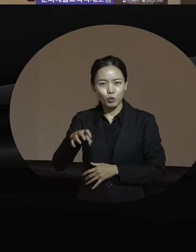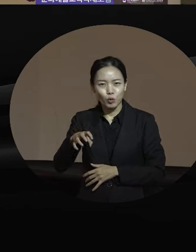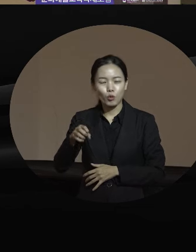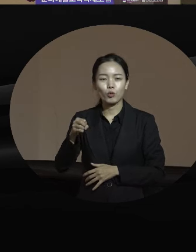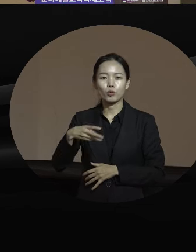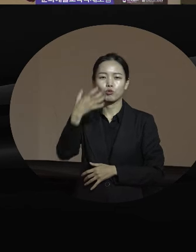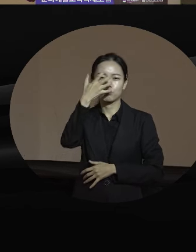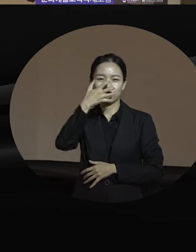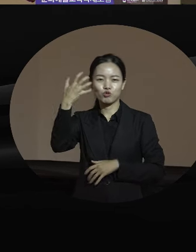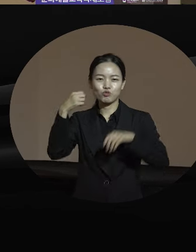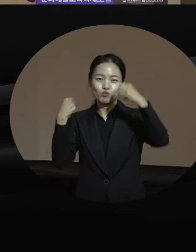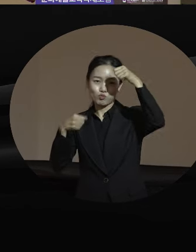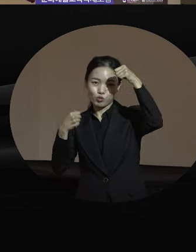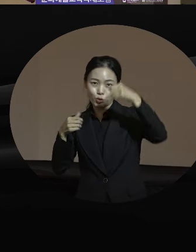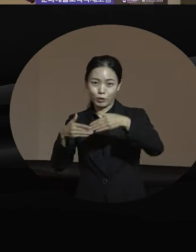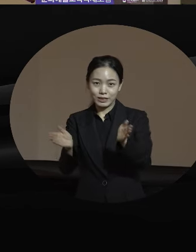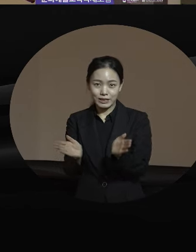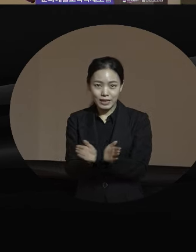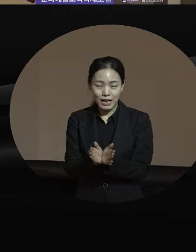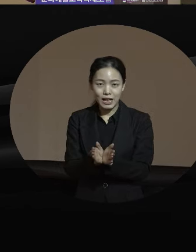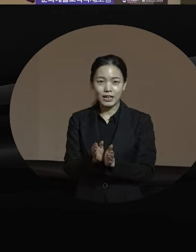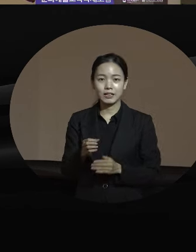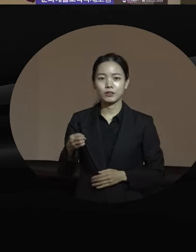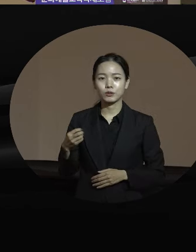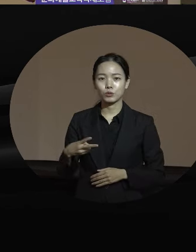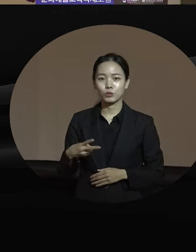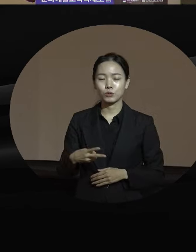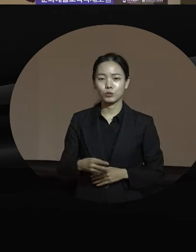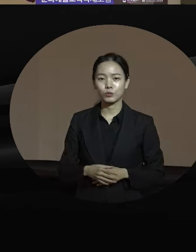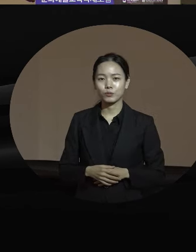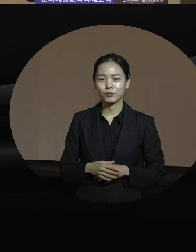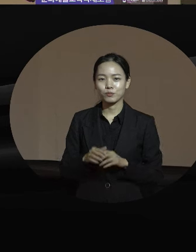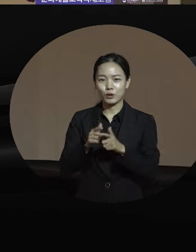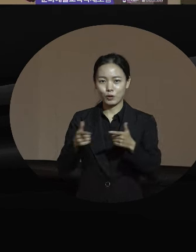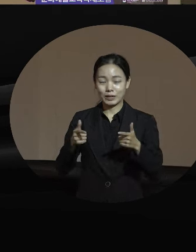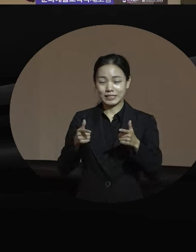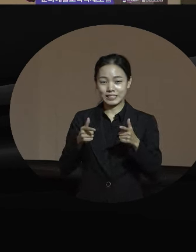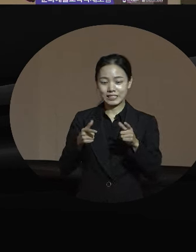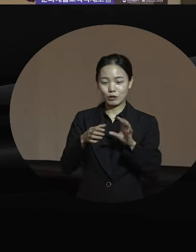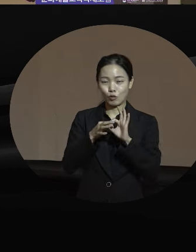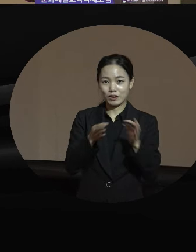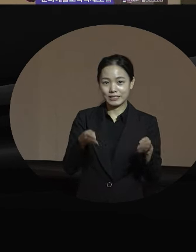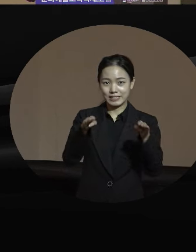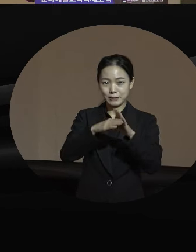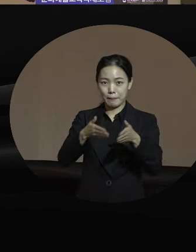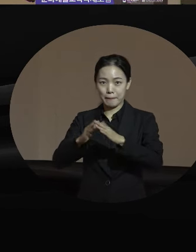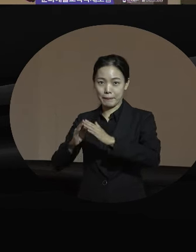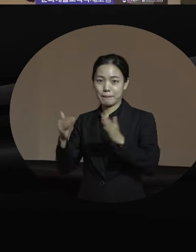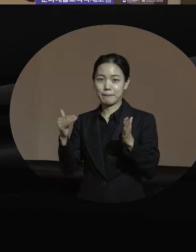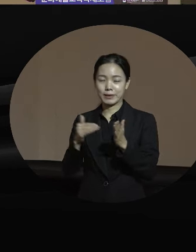무용단 11개의 문화예술교육 거점이 조성되고 운영되어 왔습니다.